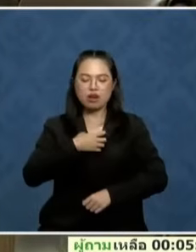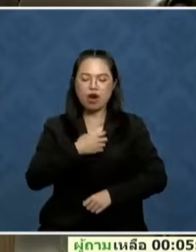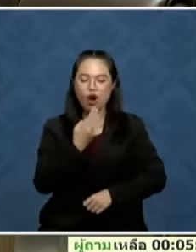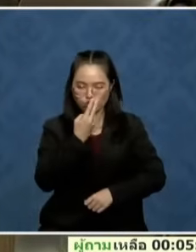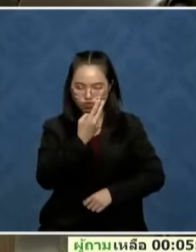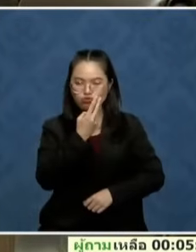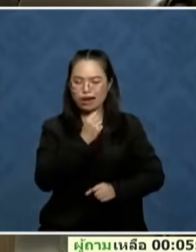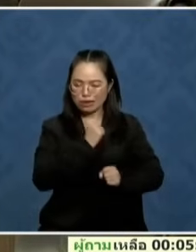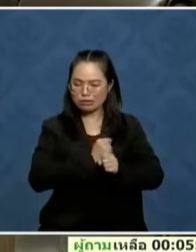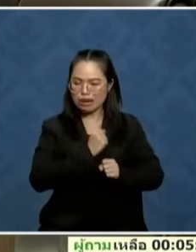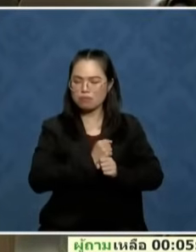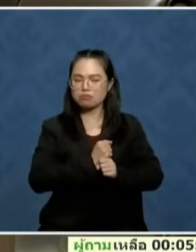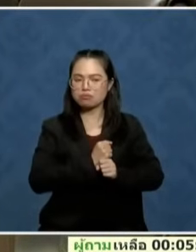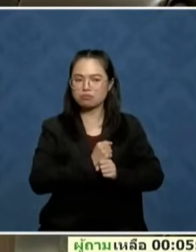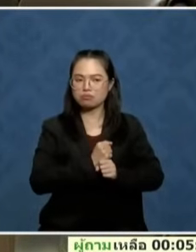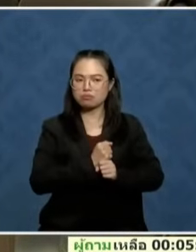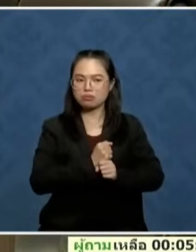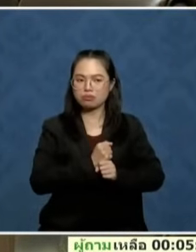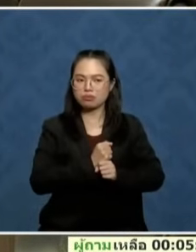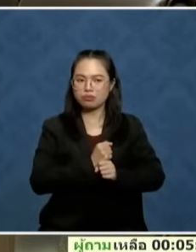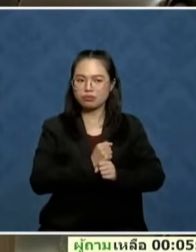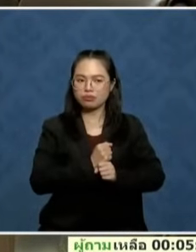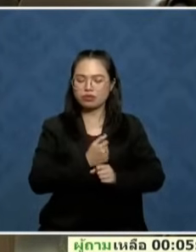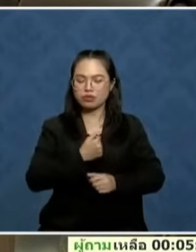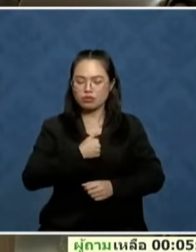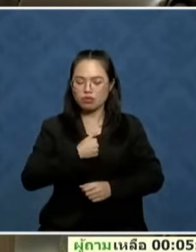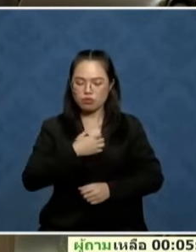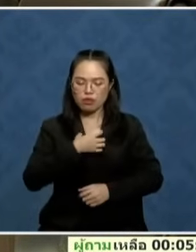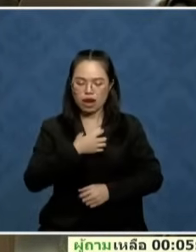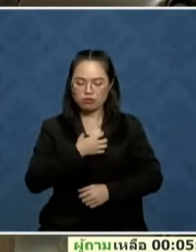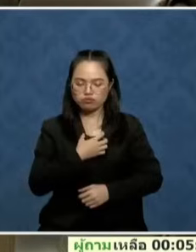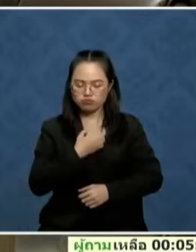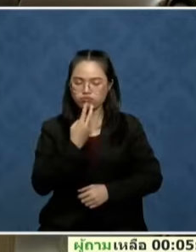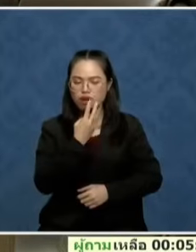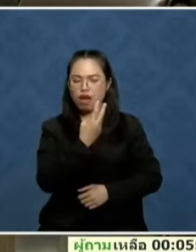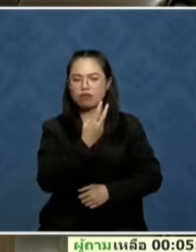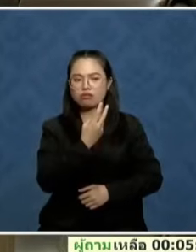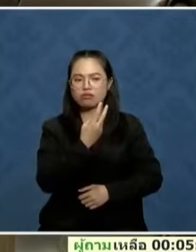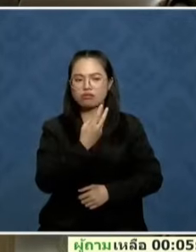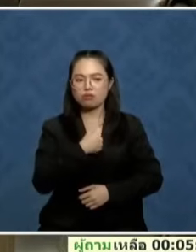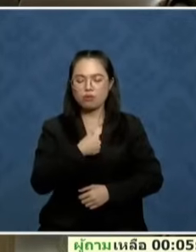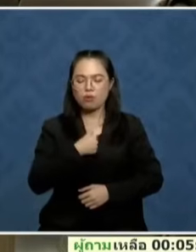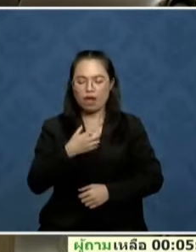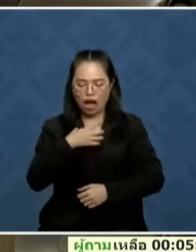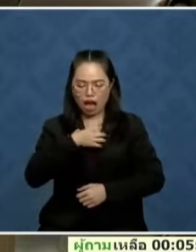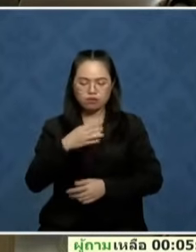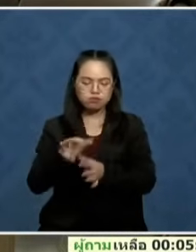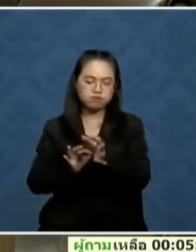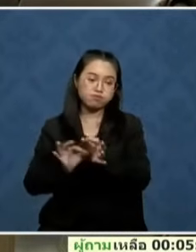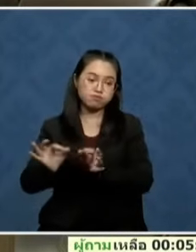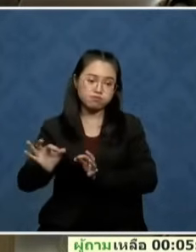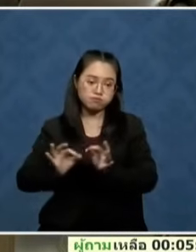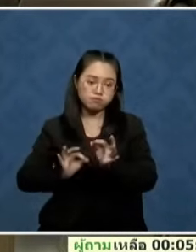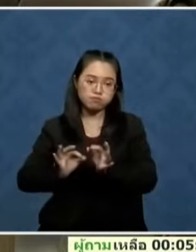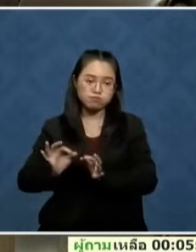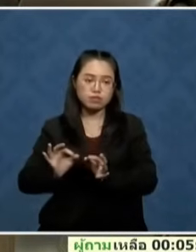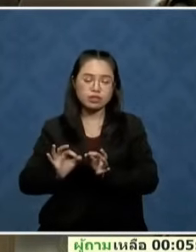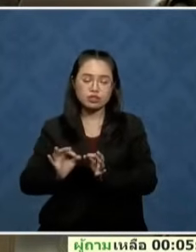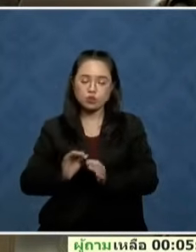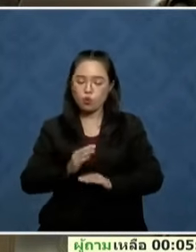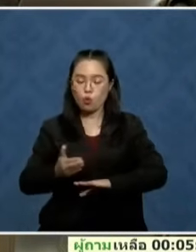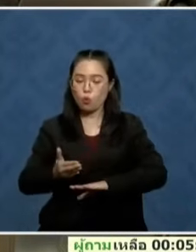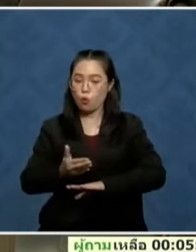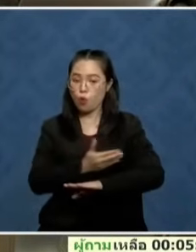ำซึ่งท่านประธานครับนี่แหละครับคือสิ่งที่ผมอยากจะเห็นผมอยากจะลงรายละเอียดเพิ่มเติมอีกนิดนะฮะก่อนที่จะ